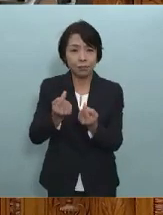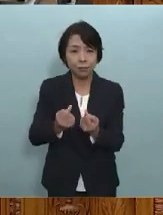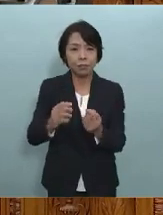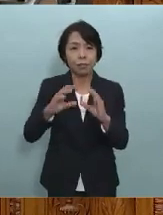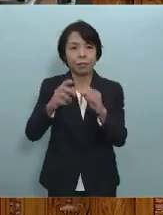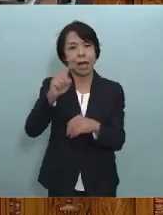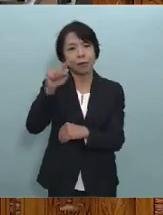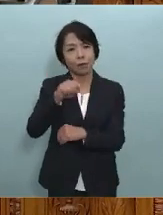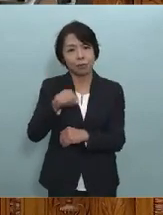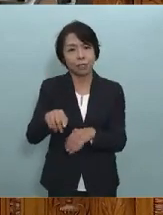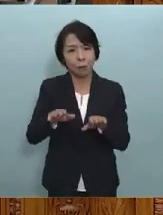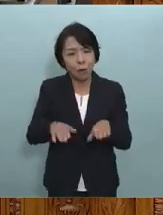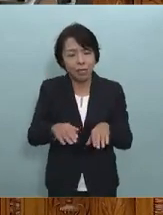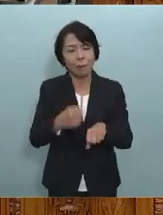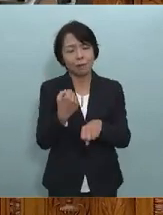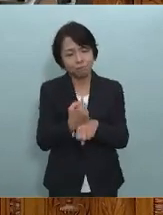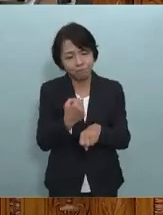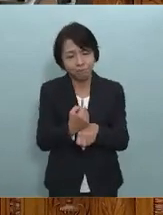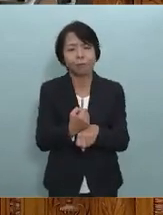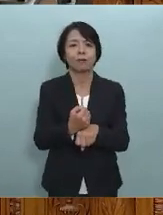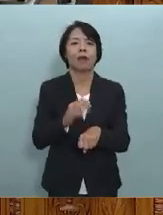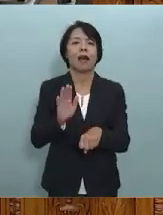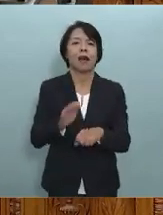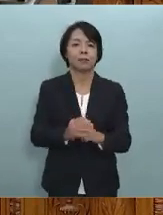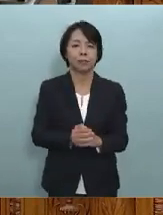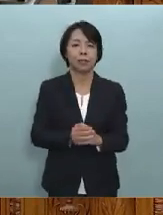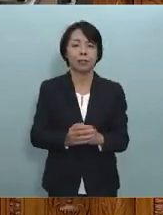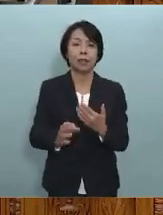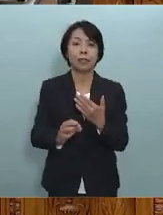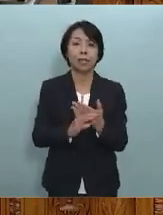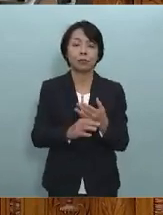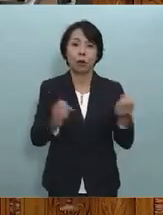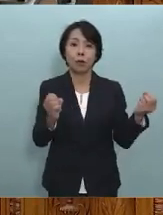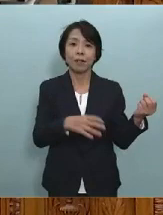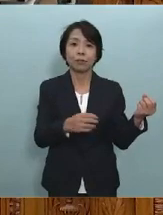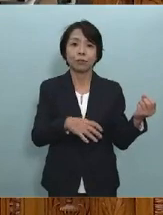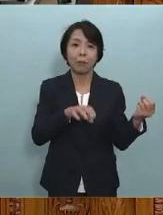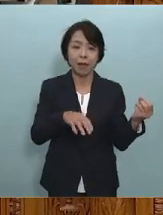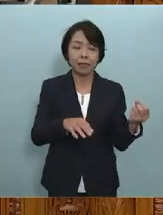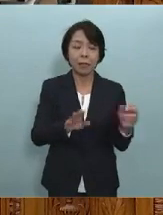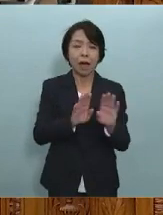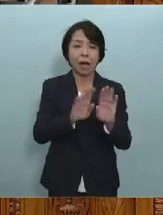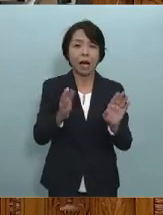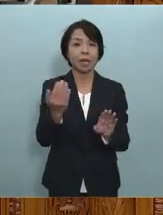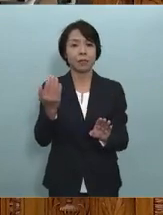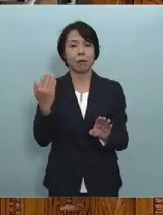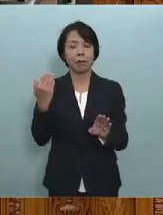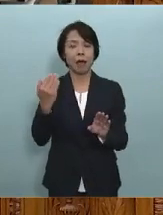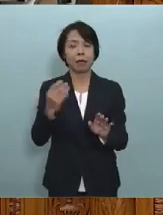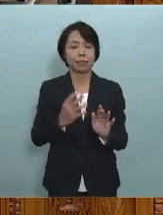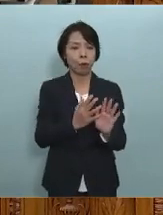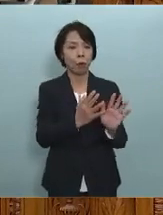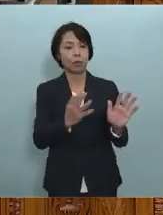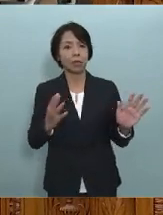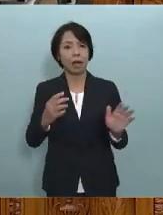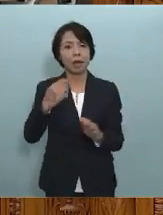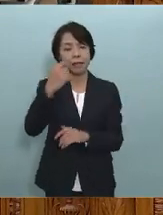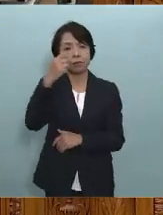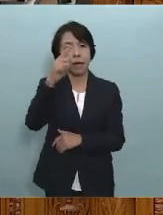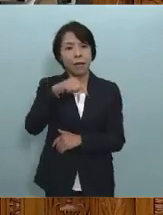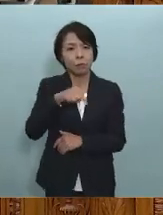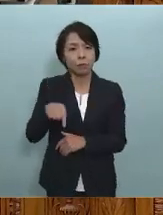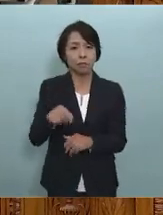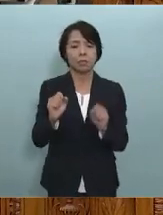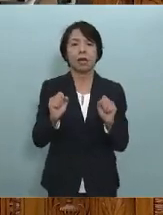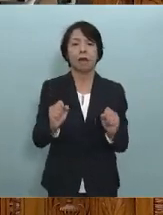の苦労をされているのです例えばスーパーでは回転を前に朝から並ぶ外国人の姿が